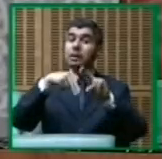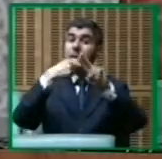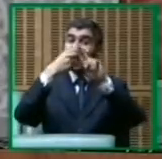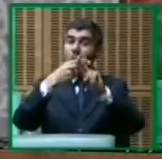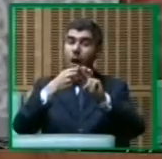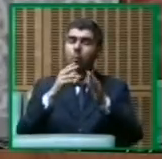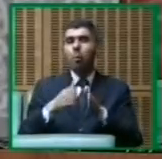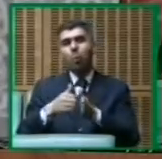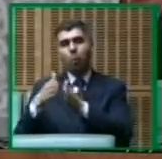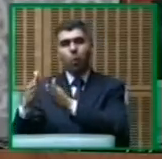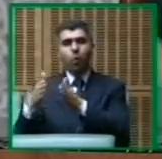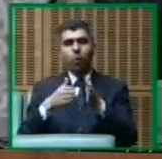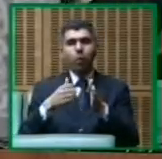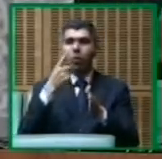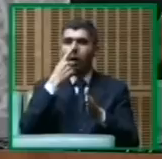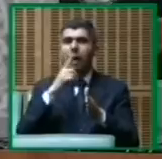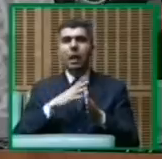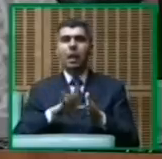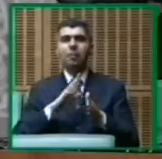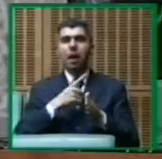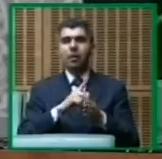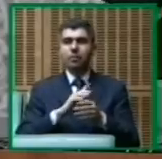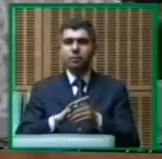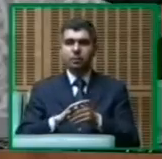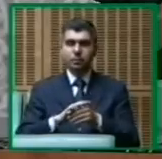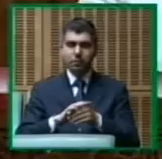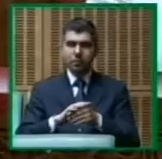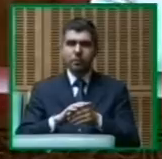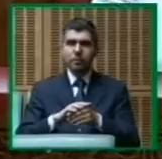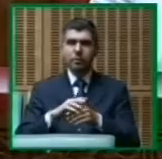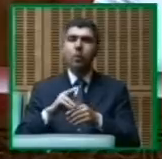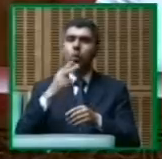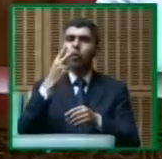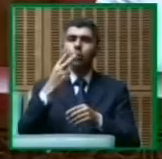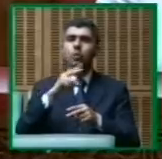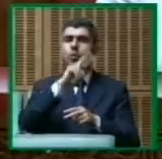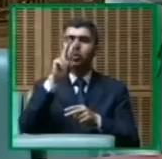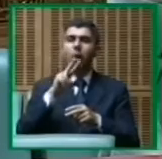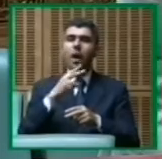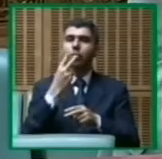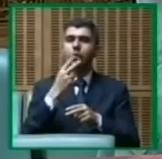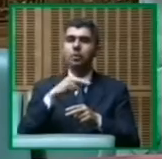كل عن كل سؤال على حدة. تفضل السيد المستشار لطرح السؤالين معا، تفضل.